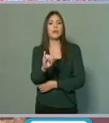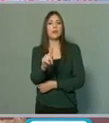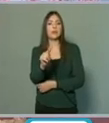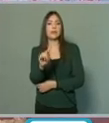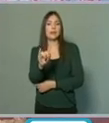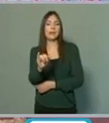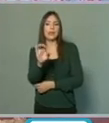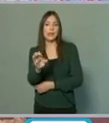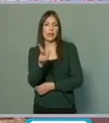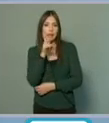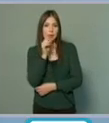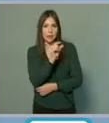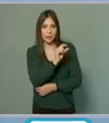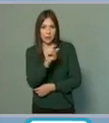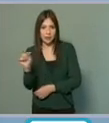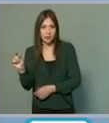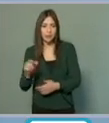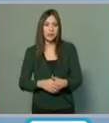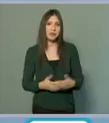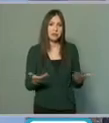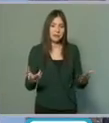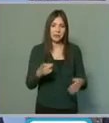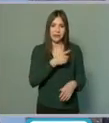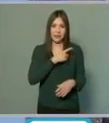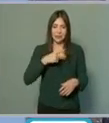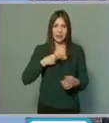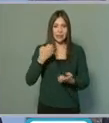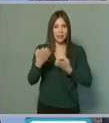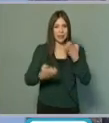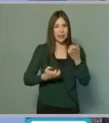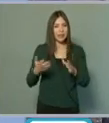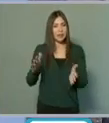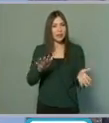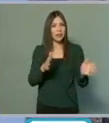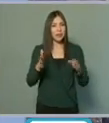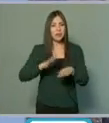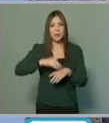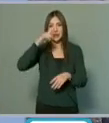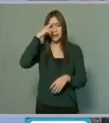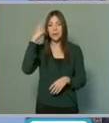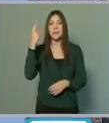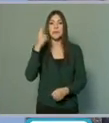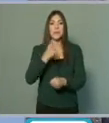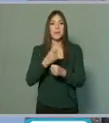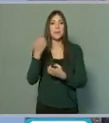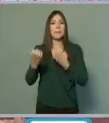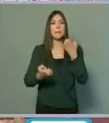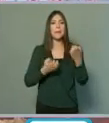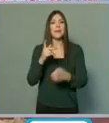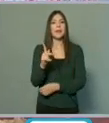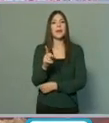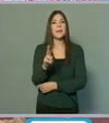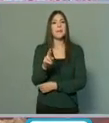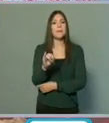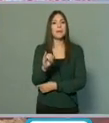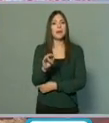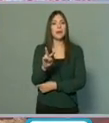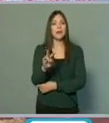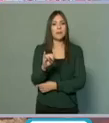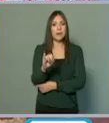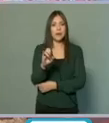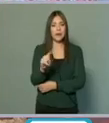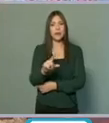Salió bien, pero vamos a intentarlo, a hacer un poco más simple. Primero practicamos привет y здравствуй.